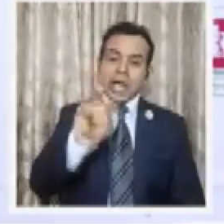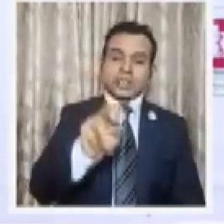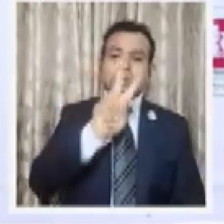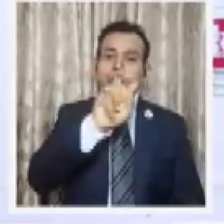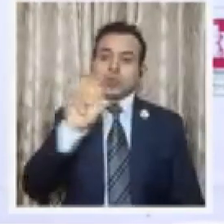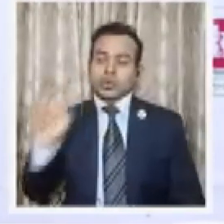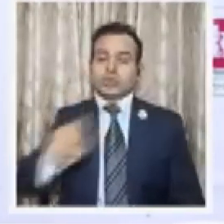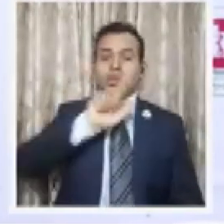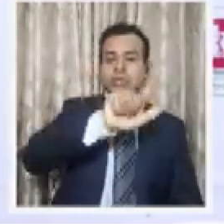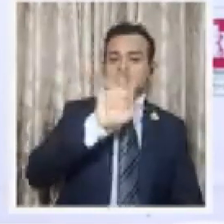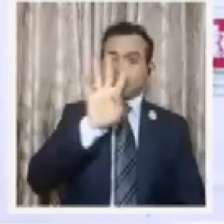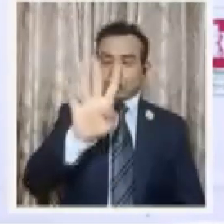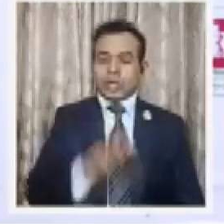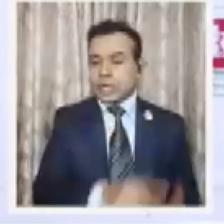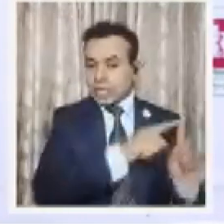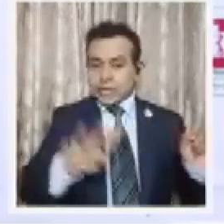হয়েছেন